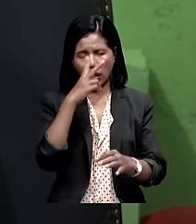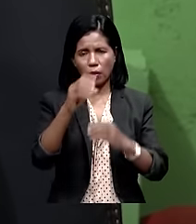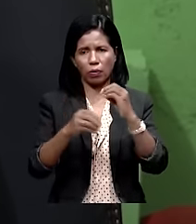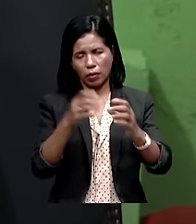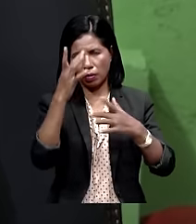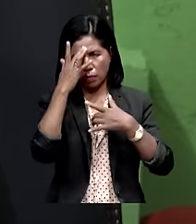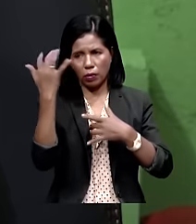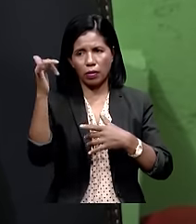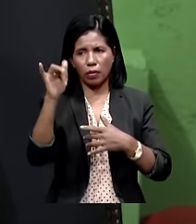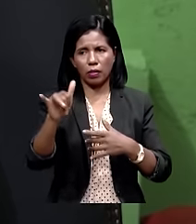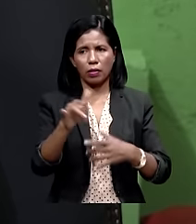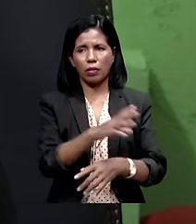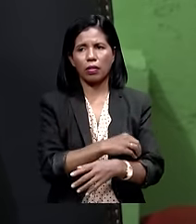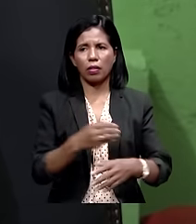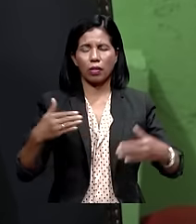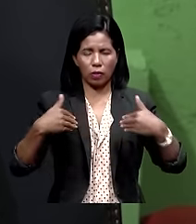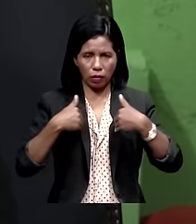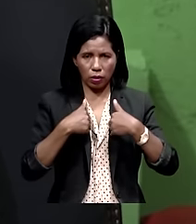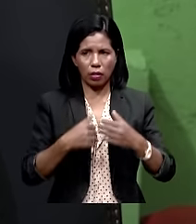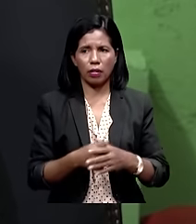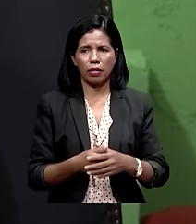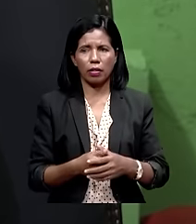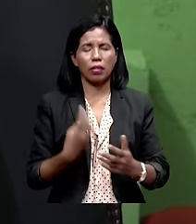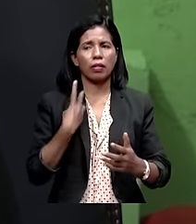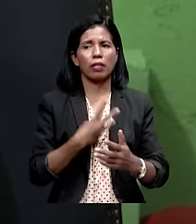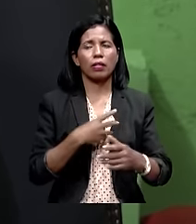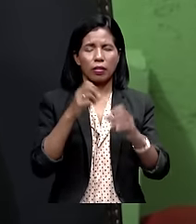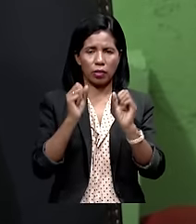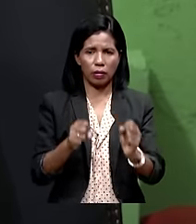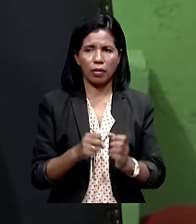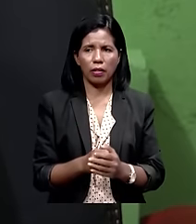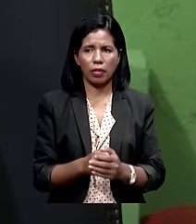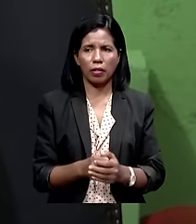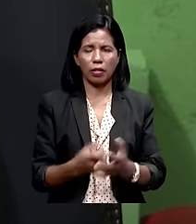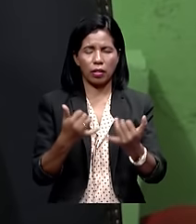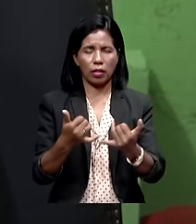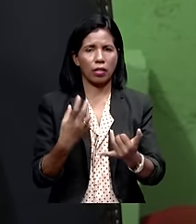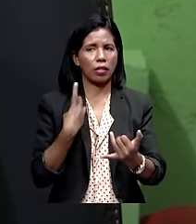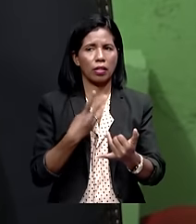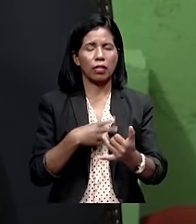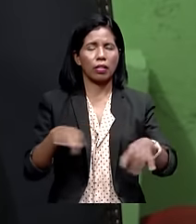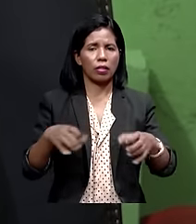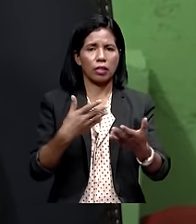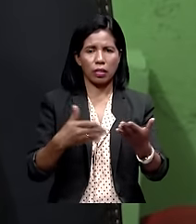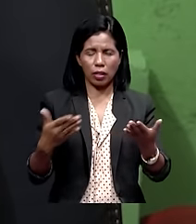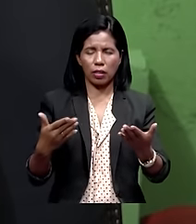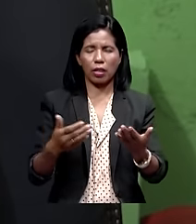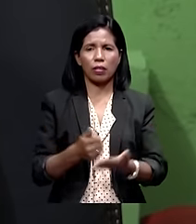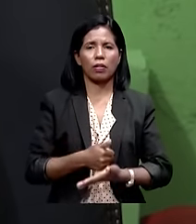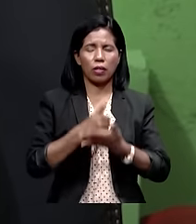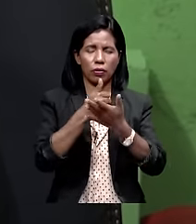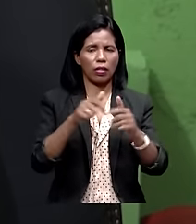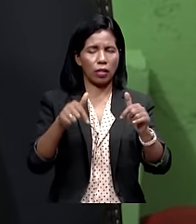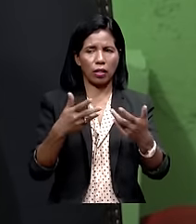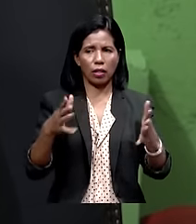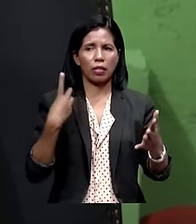hatudu ya kondisaun calling ne. Entang ita iha ne ita lahia o recurso ne beita limitado hene